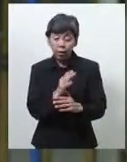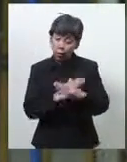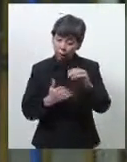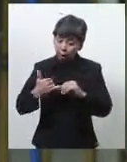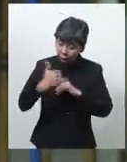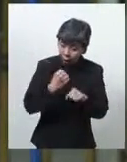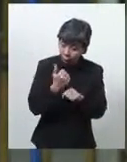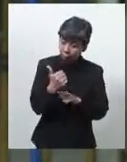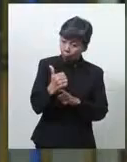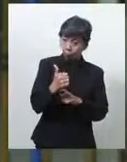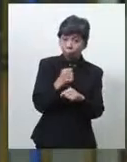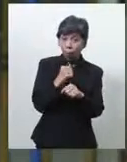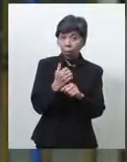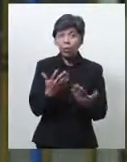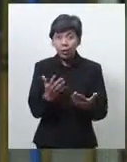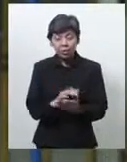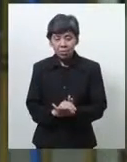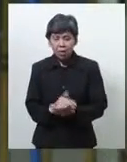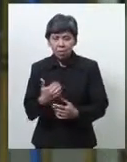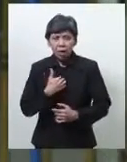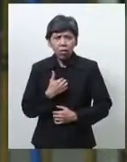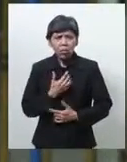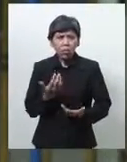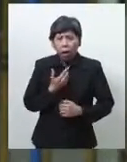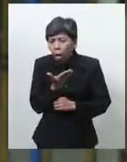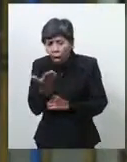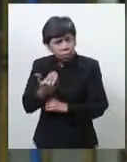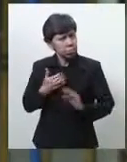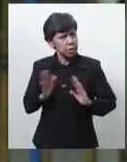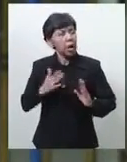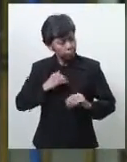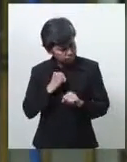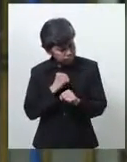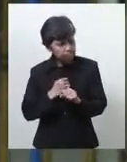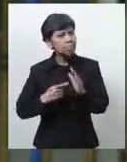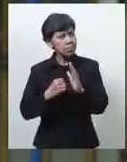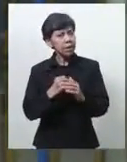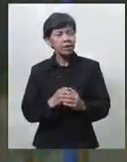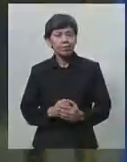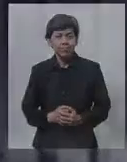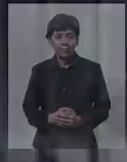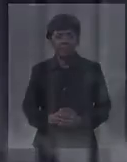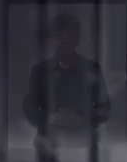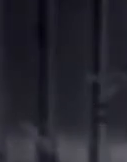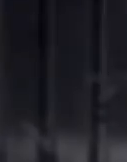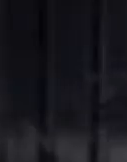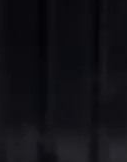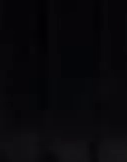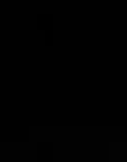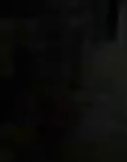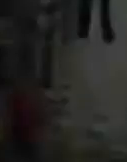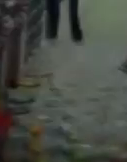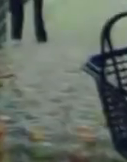การอ่ะเข้ามาทำงานไม่ใช่ว่าจะไปขอแบมือขอเงินใครเขาอะไรเงี้ยมันไม่ดี